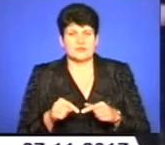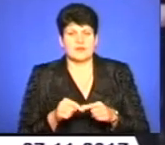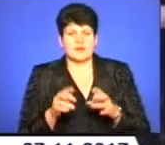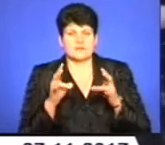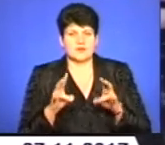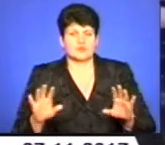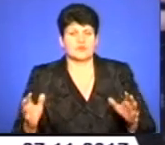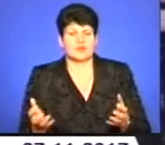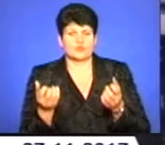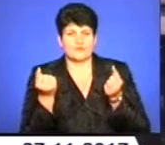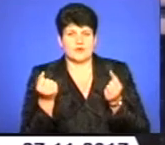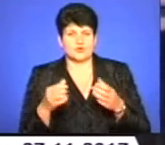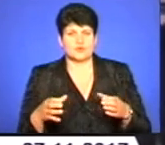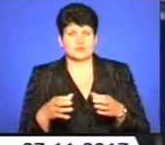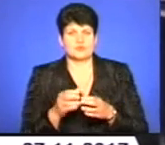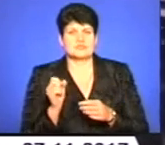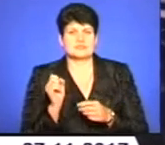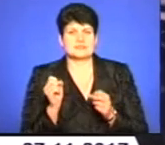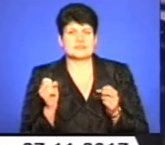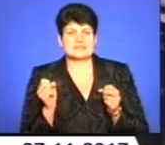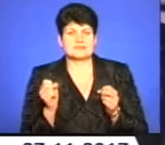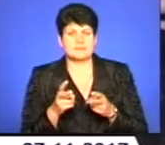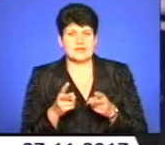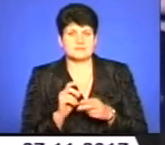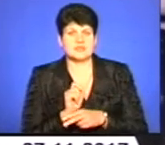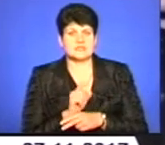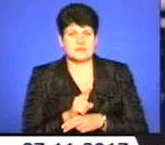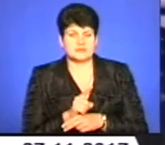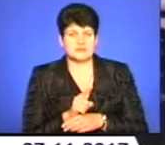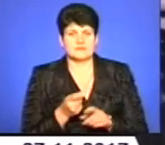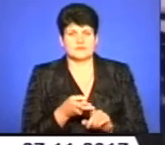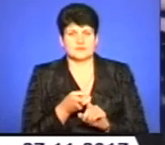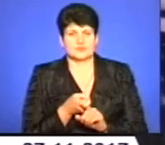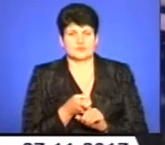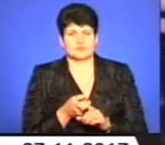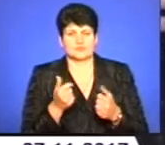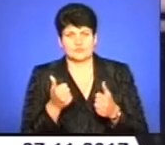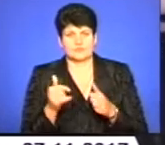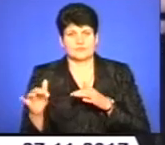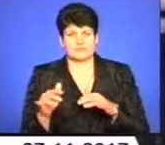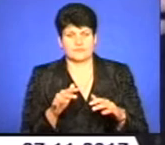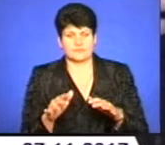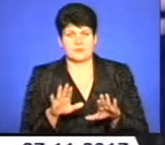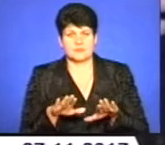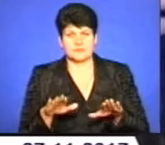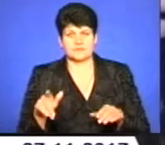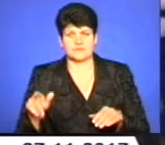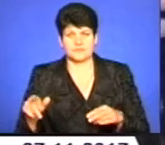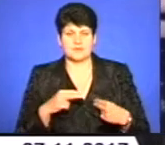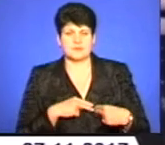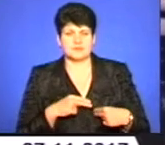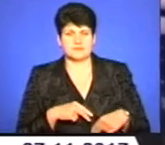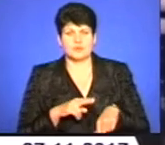аварійно-рятувального загону спецпризначення. В результаті злагоджених дій місцевих мешканців,